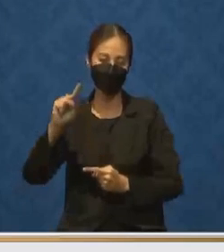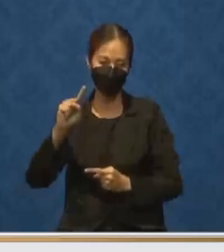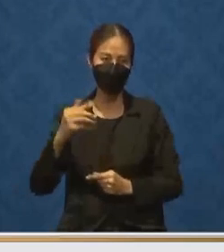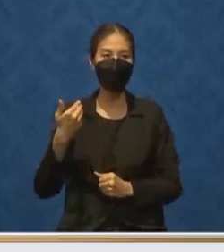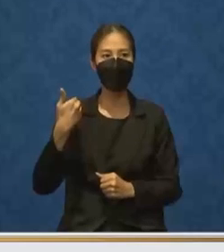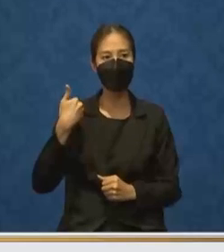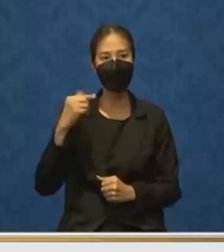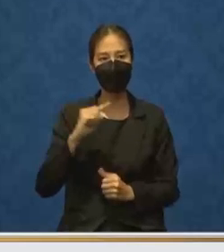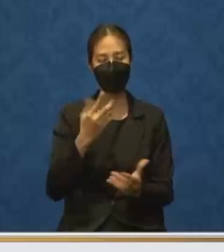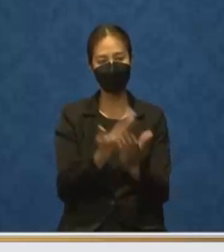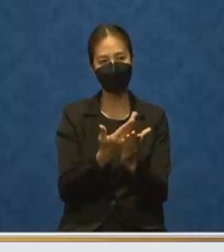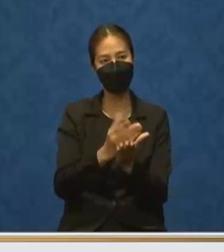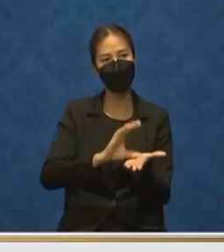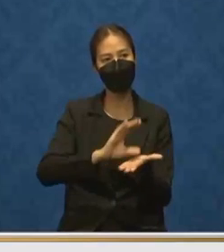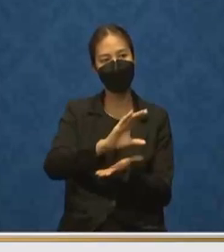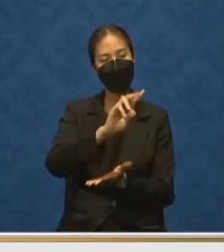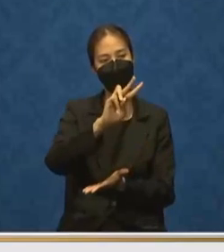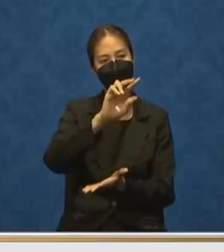มงบประมาณ